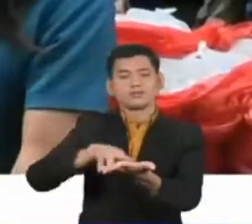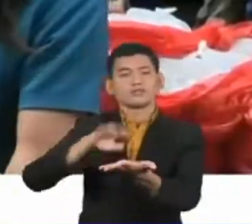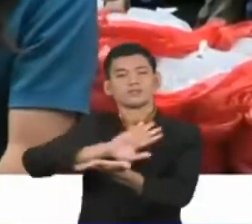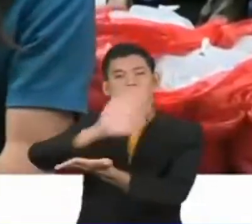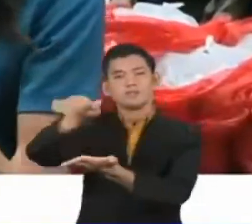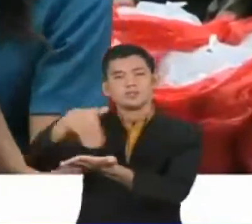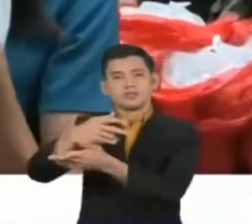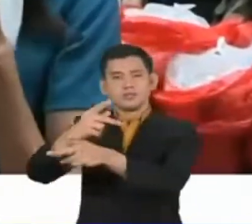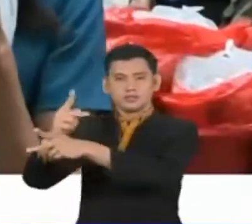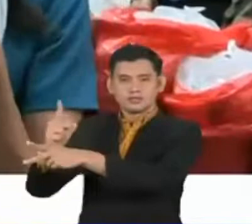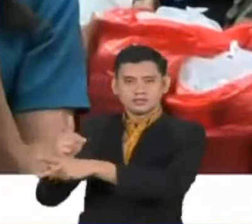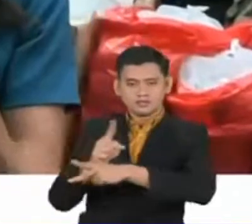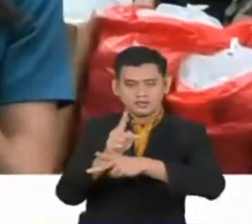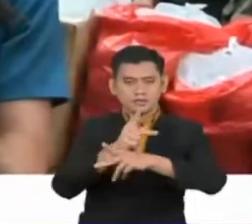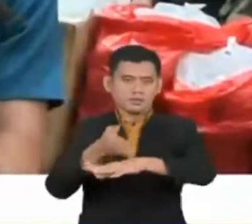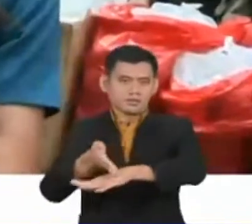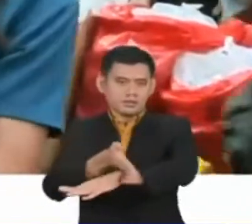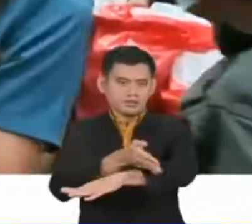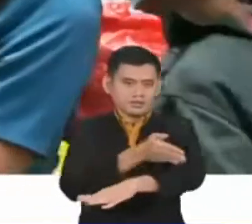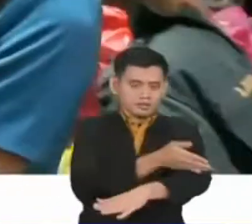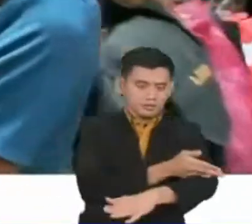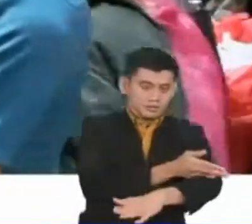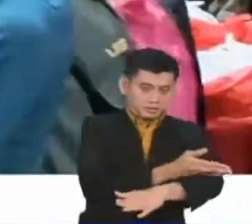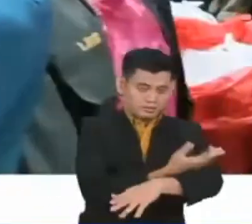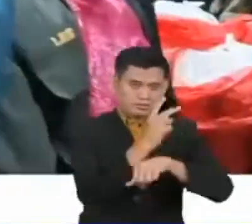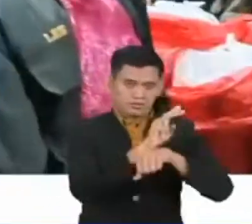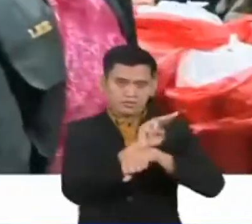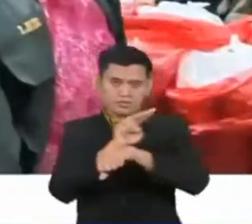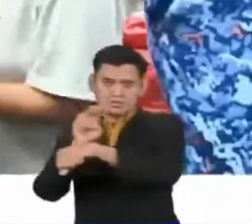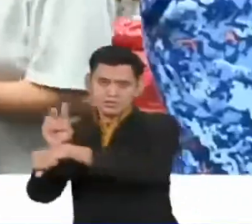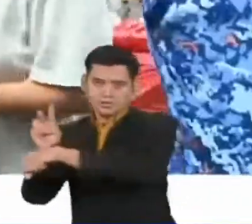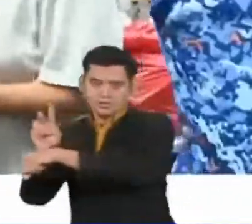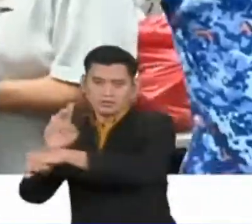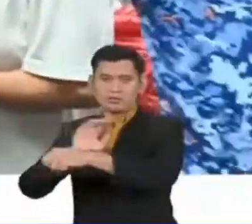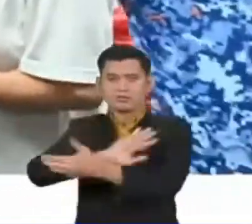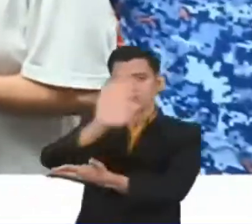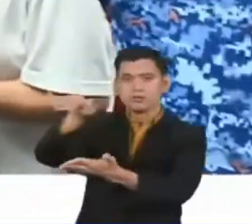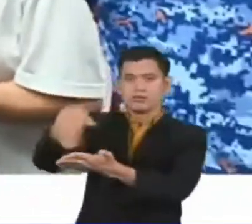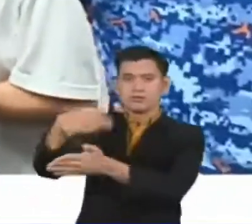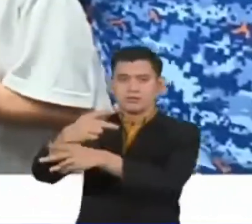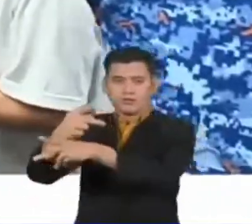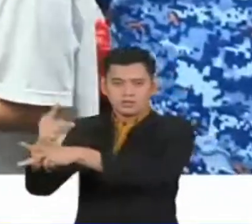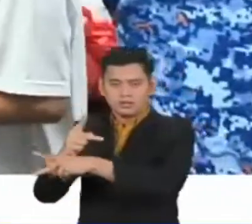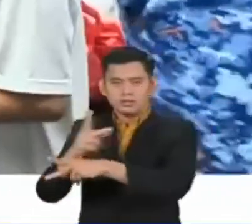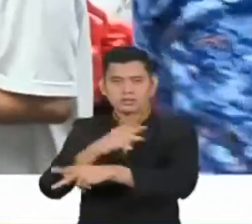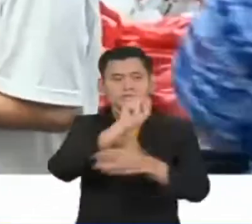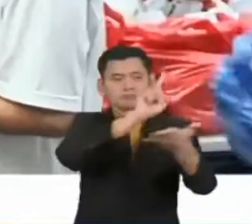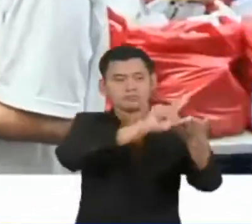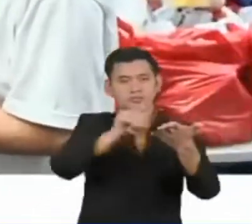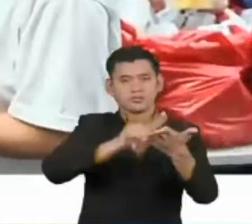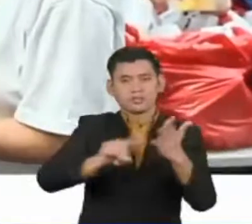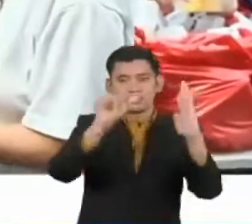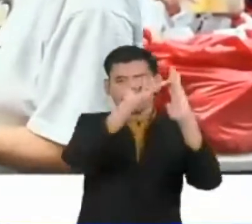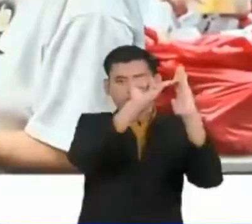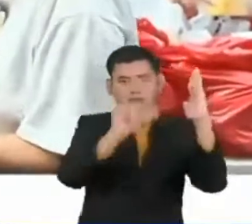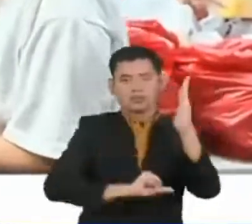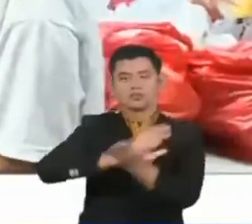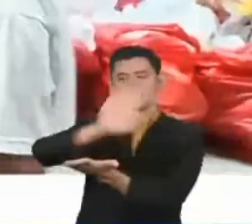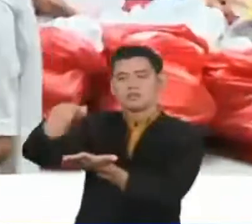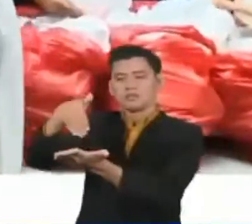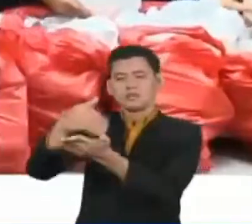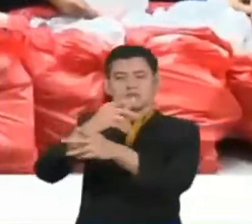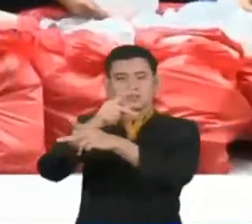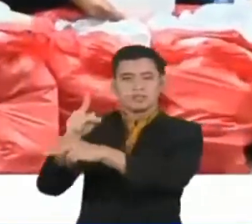ada, menggandakan tindakan penguatkuasaan ke atas pusat jagaan dan menyemak semula Akta Pusat Jagaan